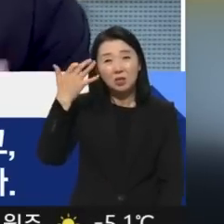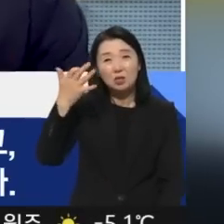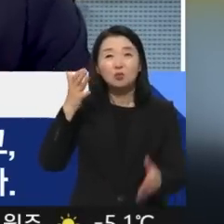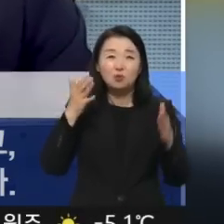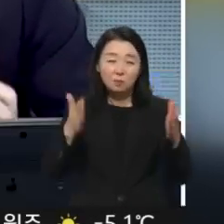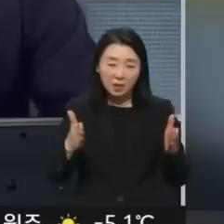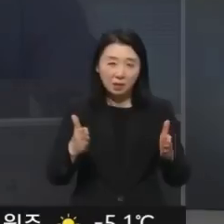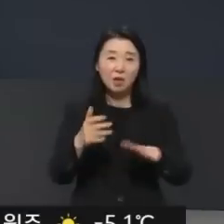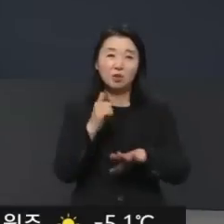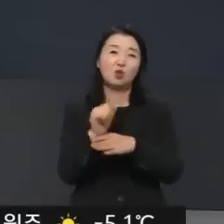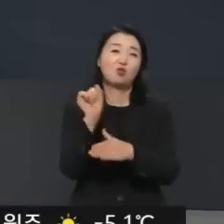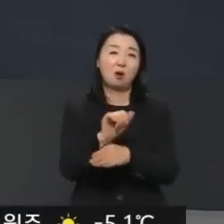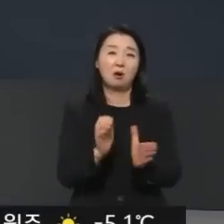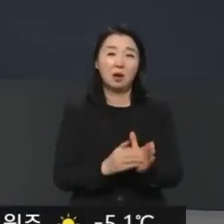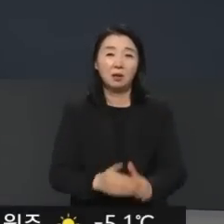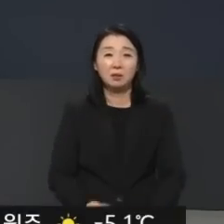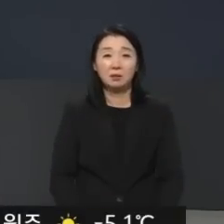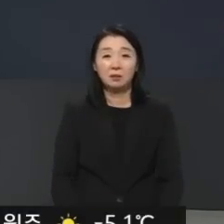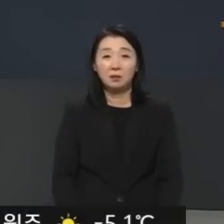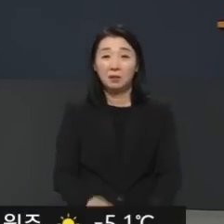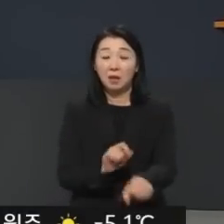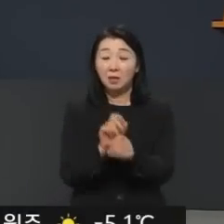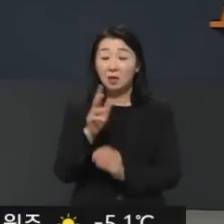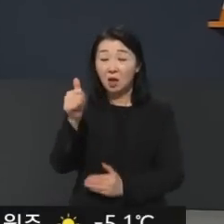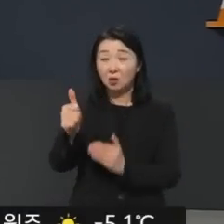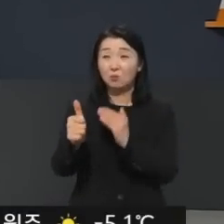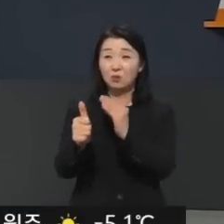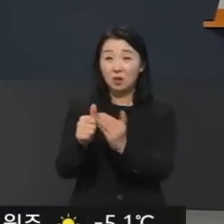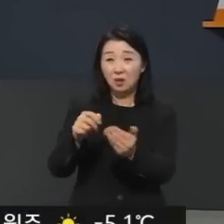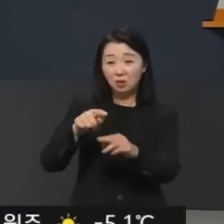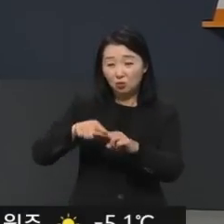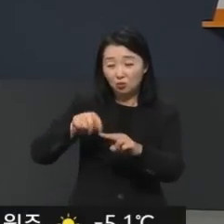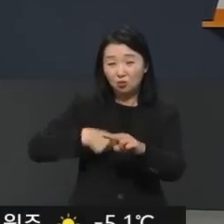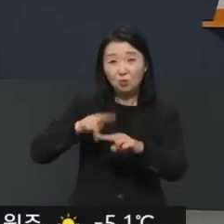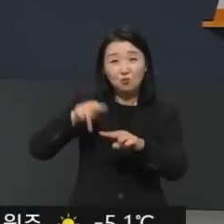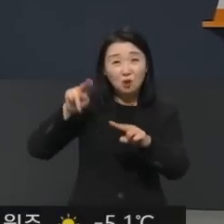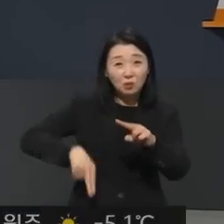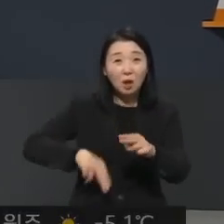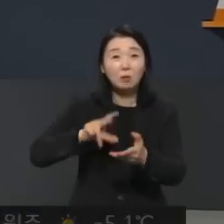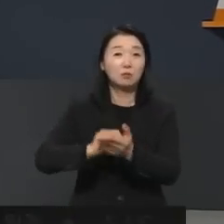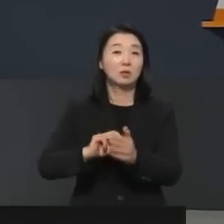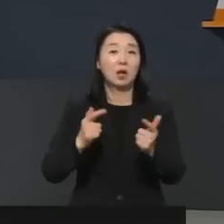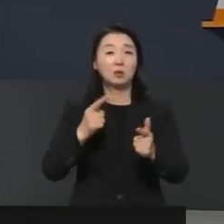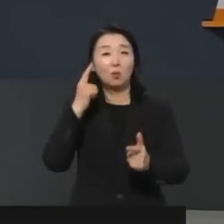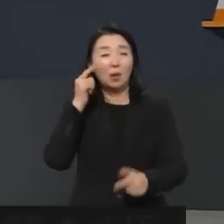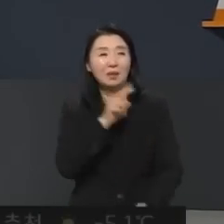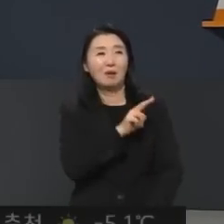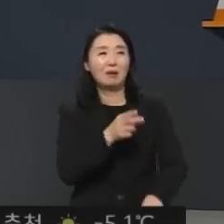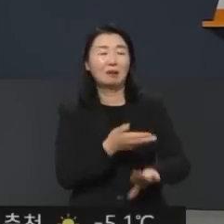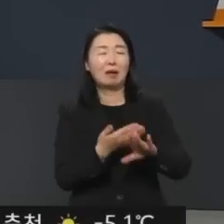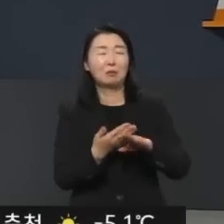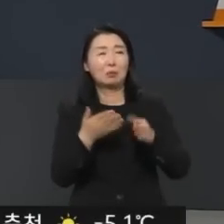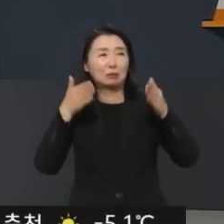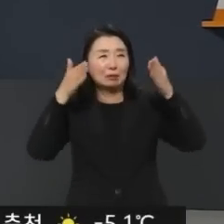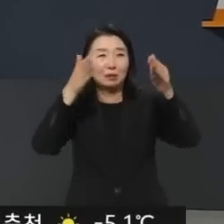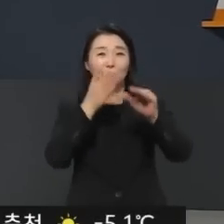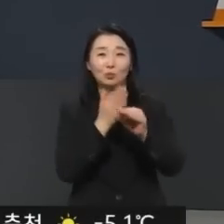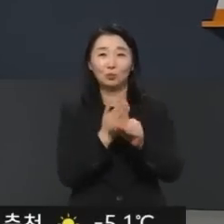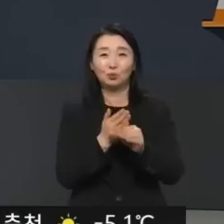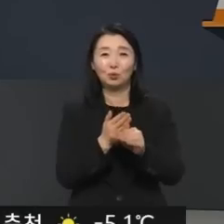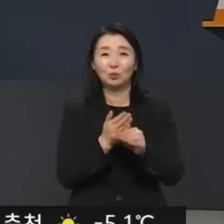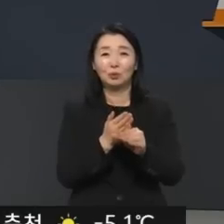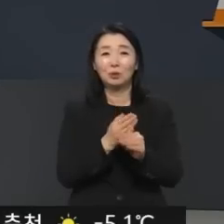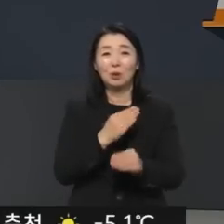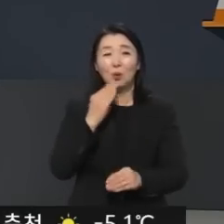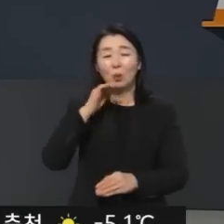수리했습니다. 아. 하지만 이 장관이 물러나느냐의 문제보다도 이미 여야의 눈은 다른 곳을 향하고 있는 것 같습니다.